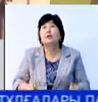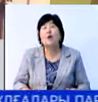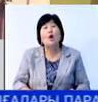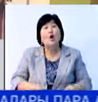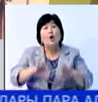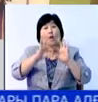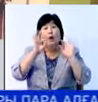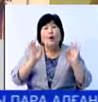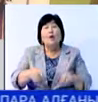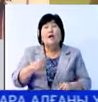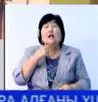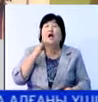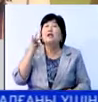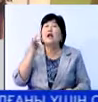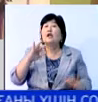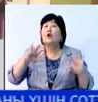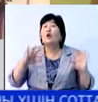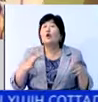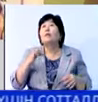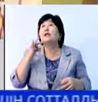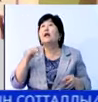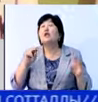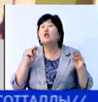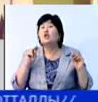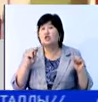тілімен тарихи құбылыстарды, тарихи шындықты